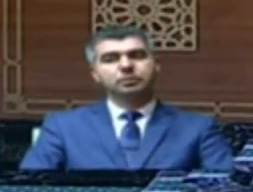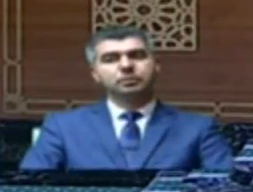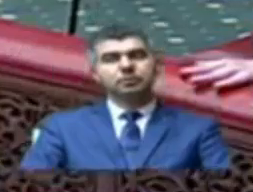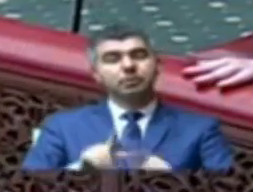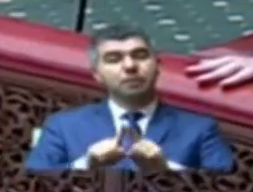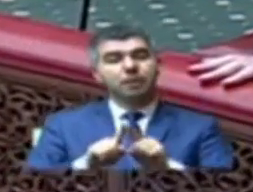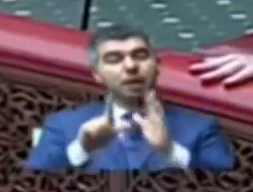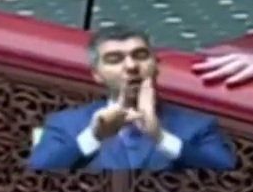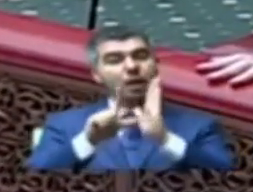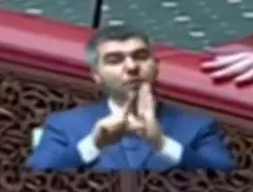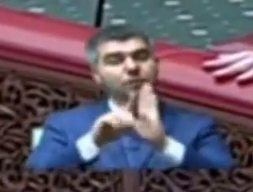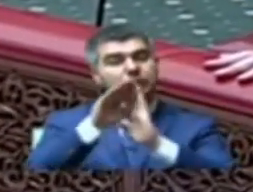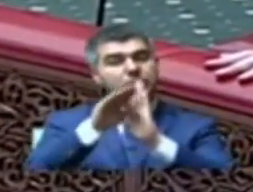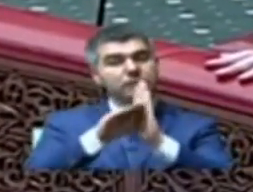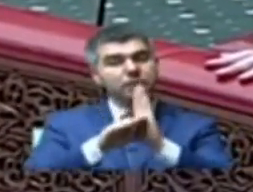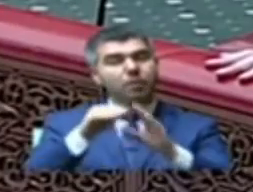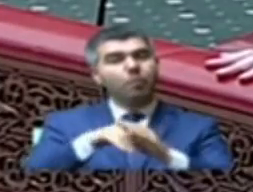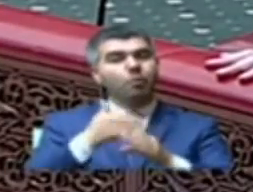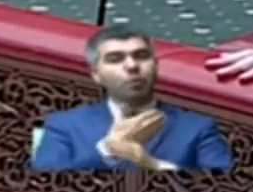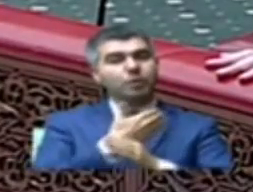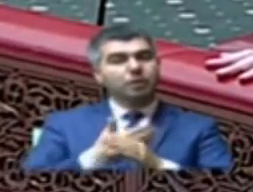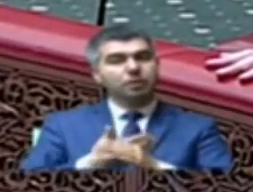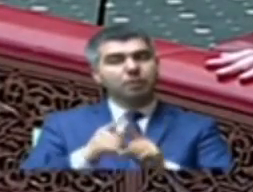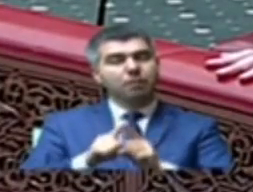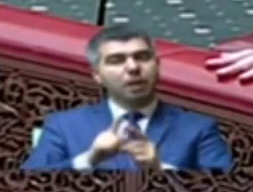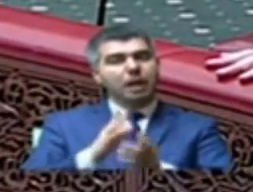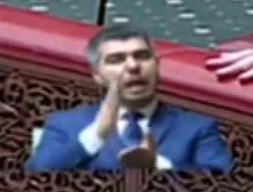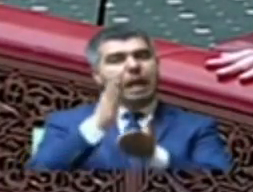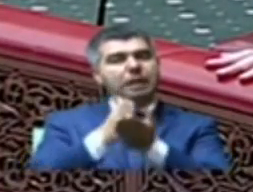النظام الداخلي لمجلس المستشارين هو الحكم،